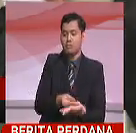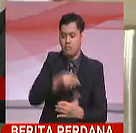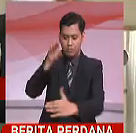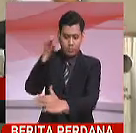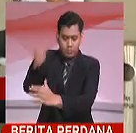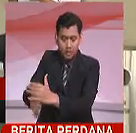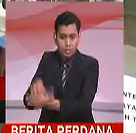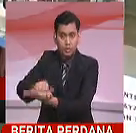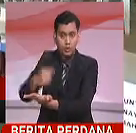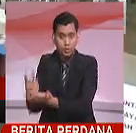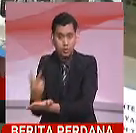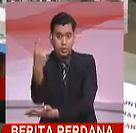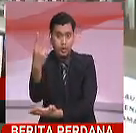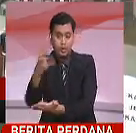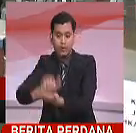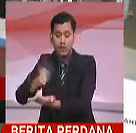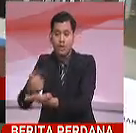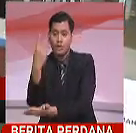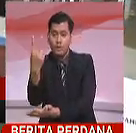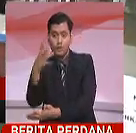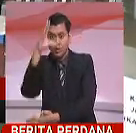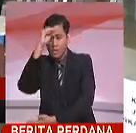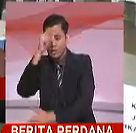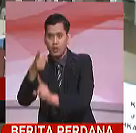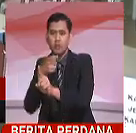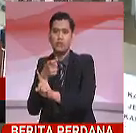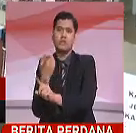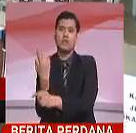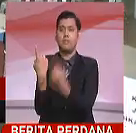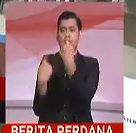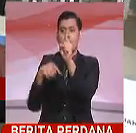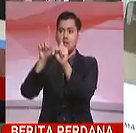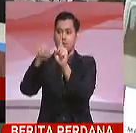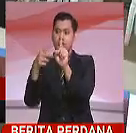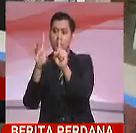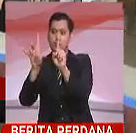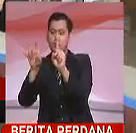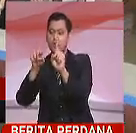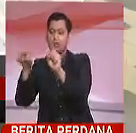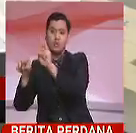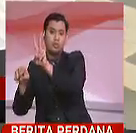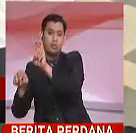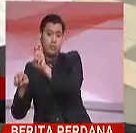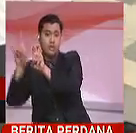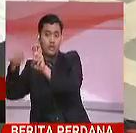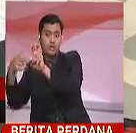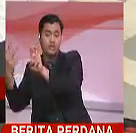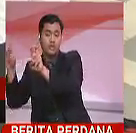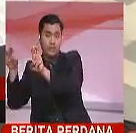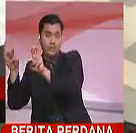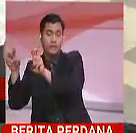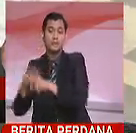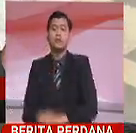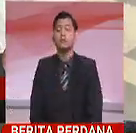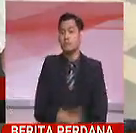bank seorang lelaki dan sebuah syarikat antara 11 Jun 2016 hingga 20 Disember 2017.